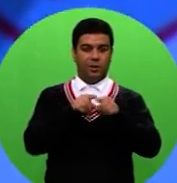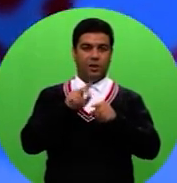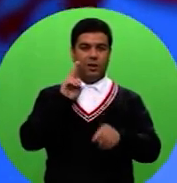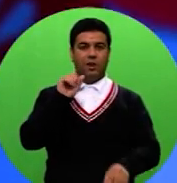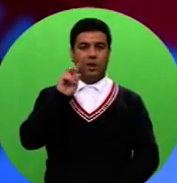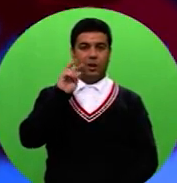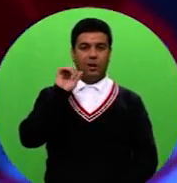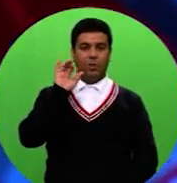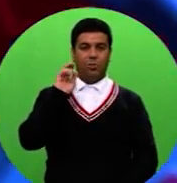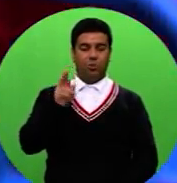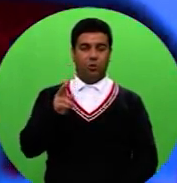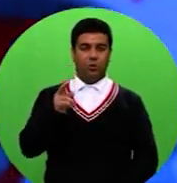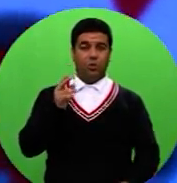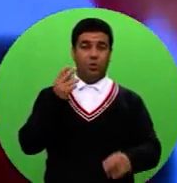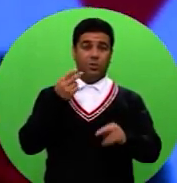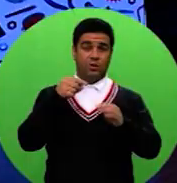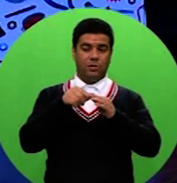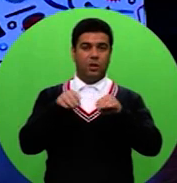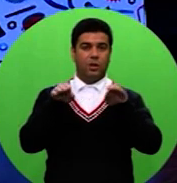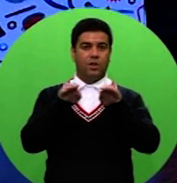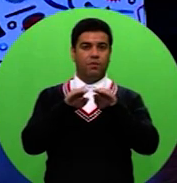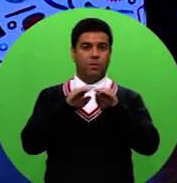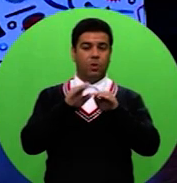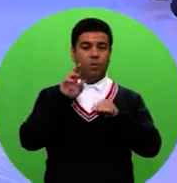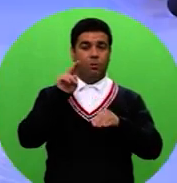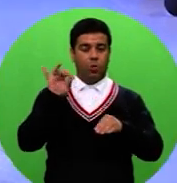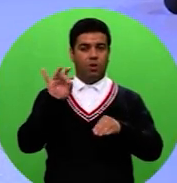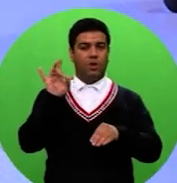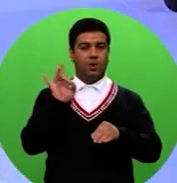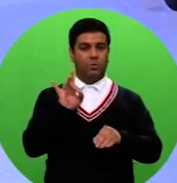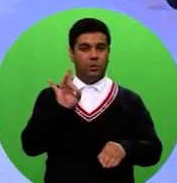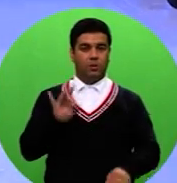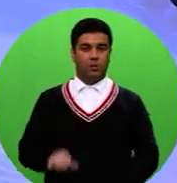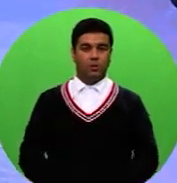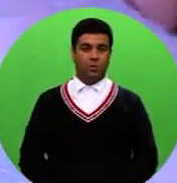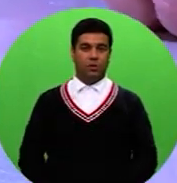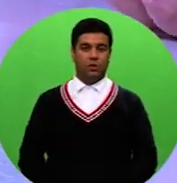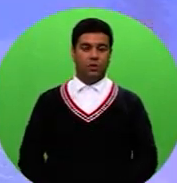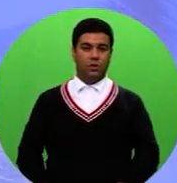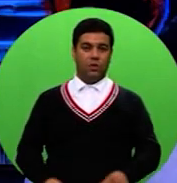одинаковых колобочка. Посмотрите, должны быть они равны по размеру.